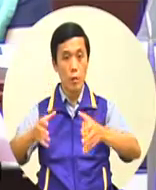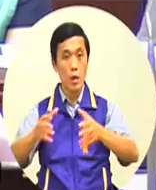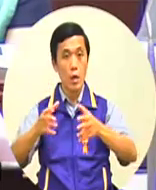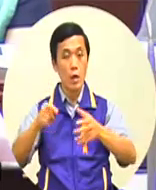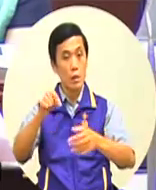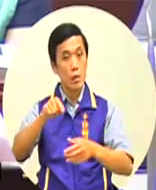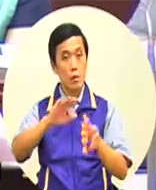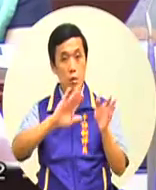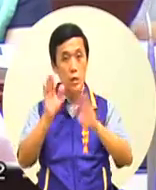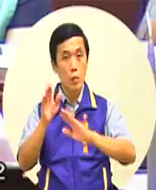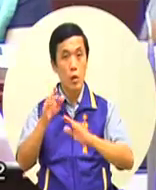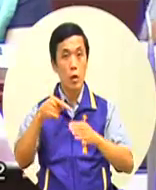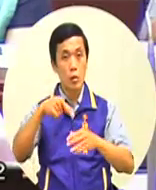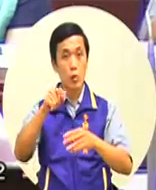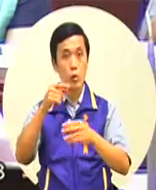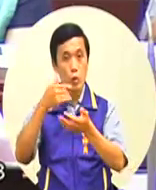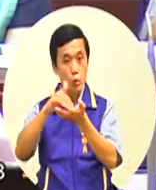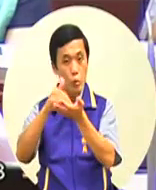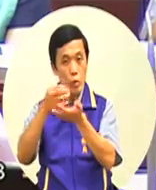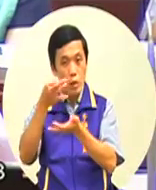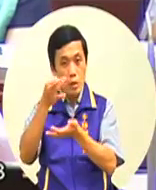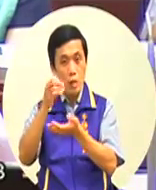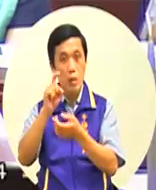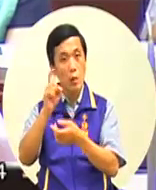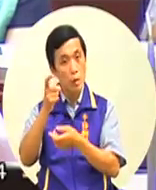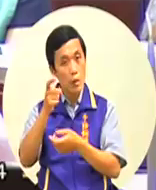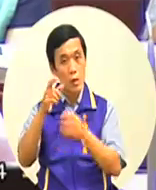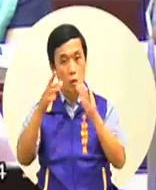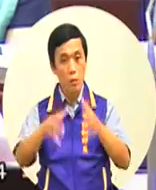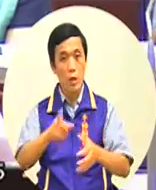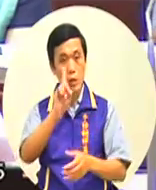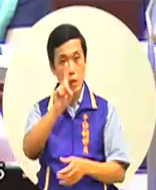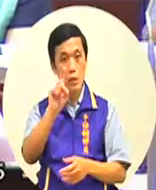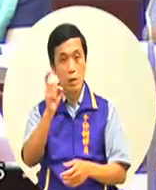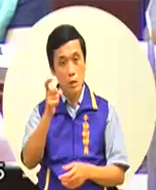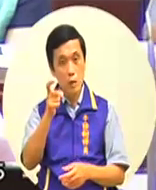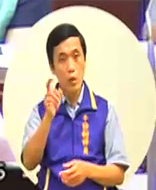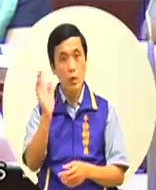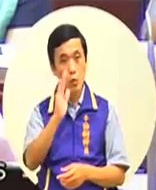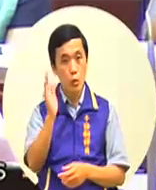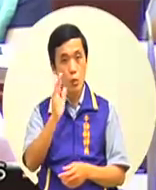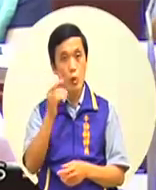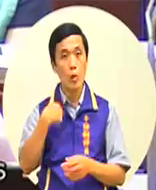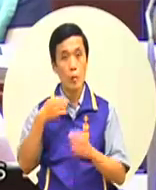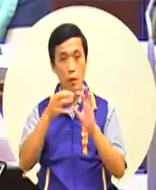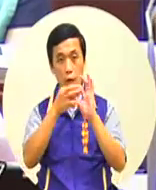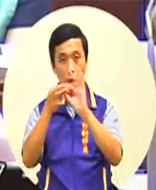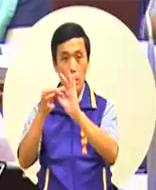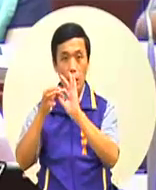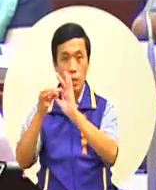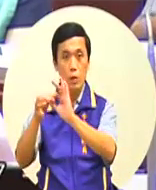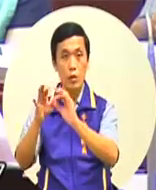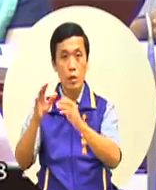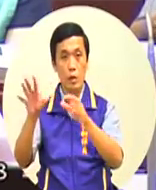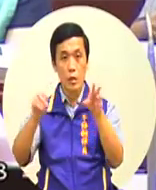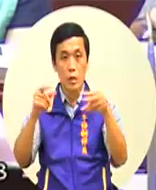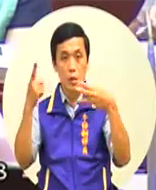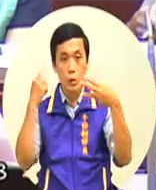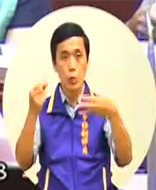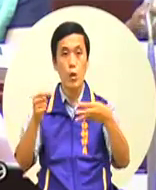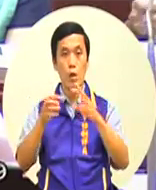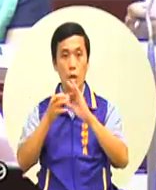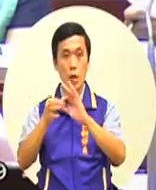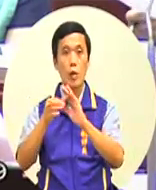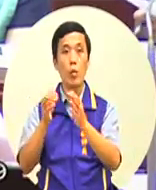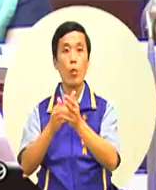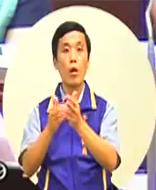经做了估价，差不多10万元的这个部分。那我们社会局也已经有连接到了相关的一个资源啊，民间